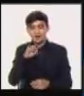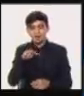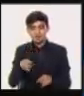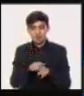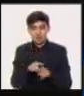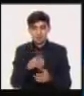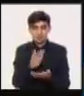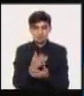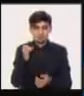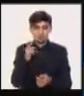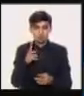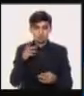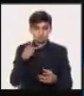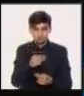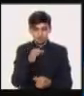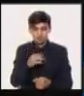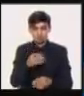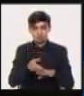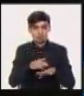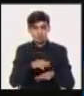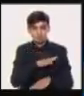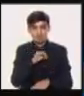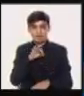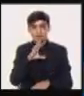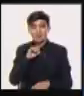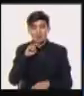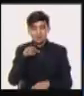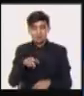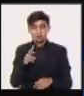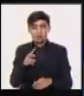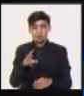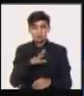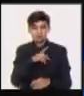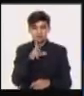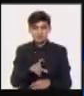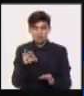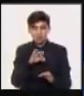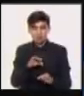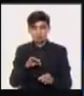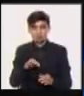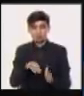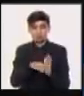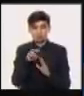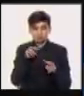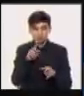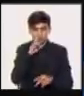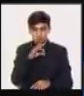көтере алмай жатқандар бар деді. Бірақ ИВЛ-ға түскен адамдарды уже жақсы қарамайды. Өйткені